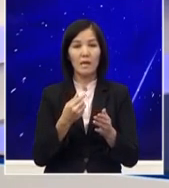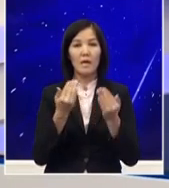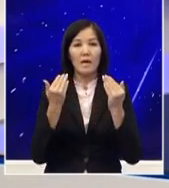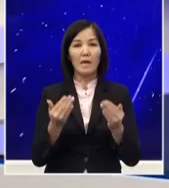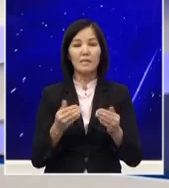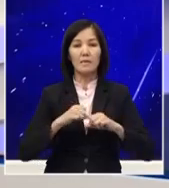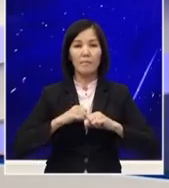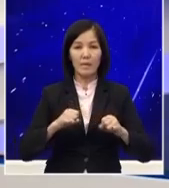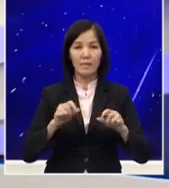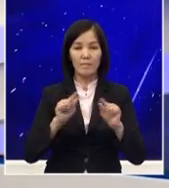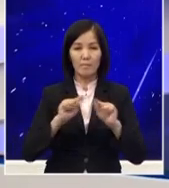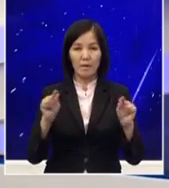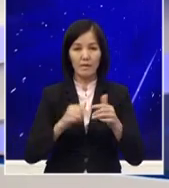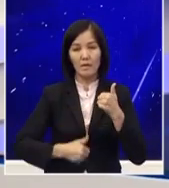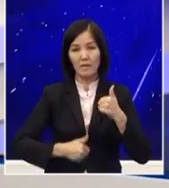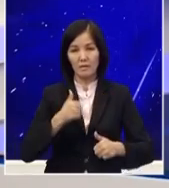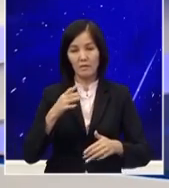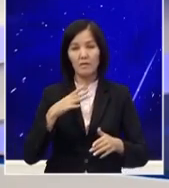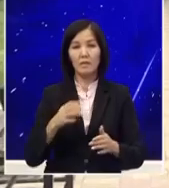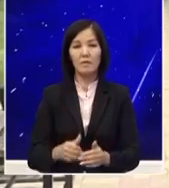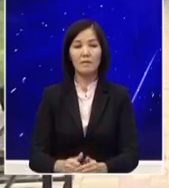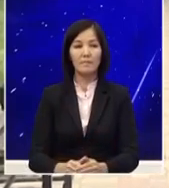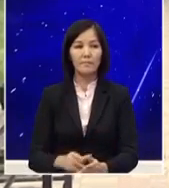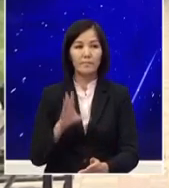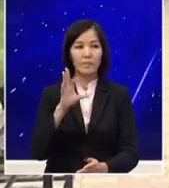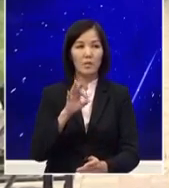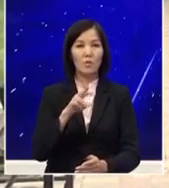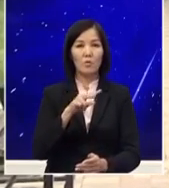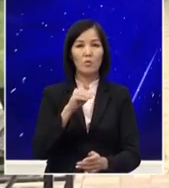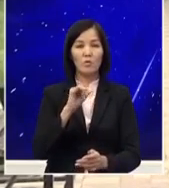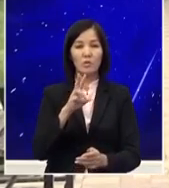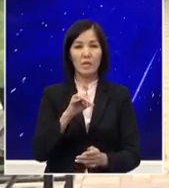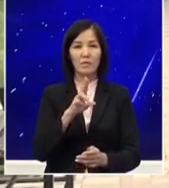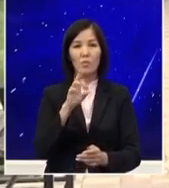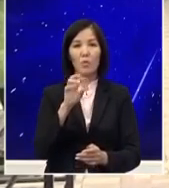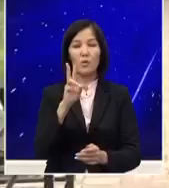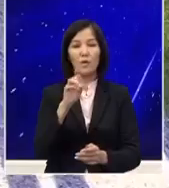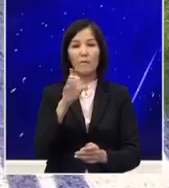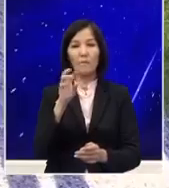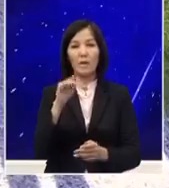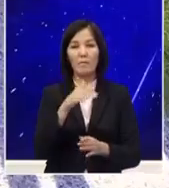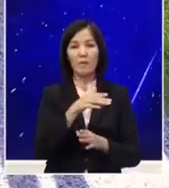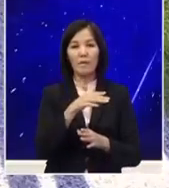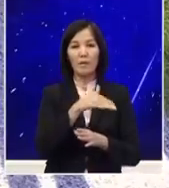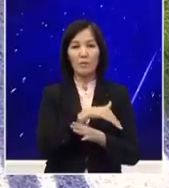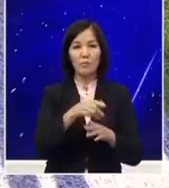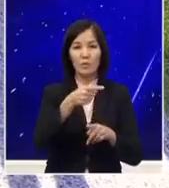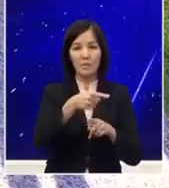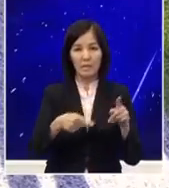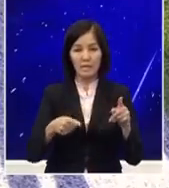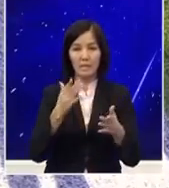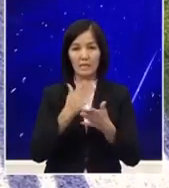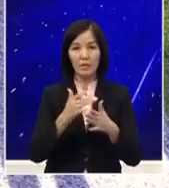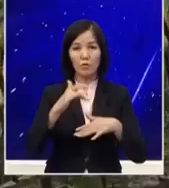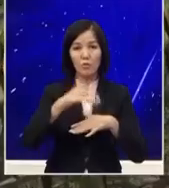батыр ердің ерлігін мақтан етеді. Олжастың бейнесі Қонаев пен Балафанов көшесінің қиылысында тұр. Көпқабатты тұрғын үйдің